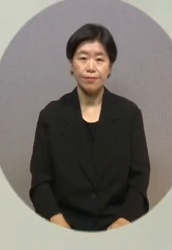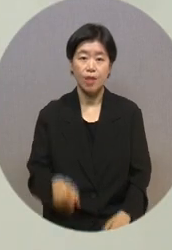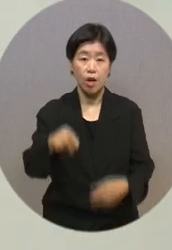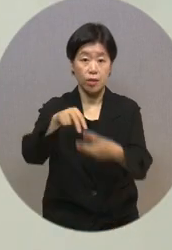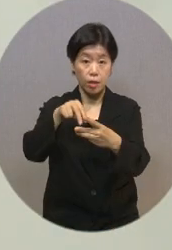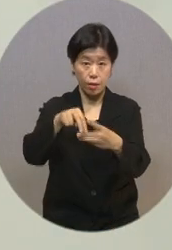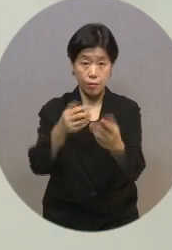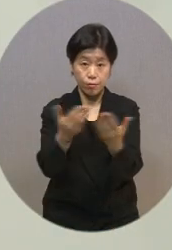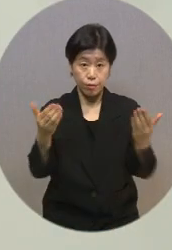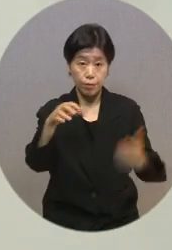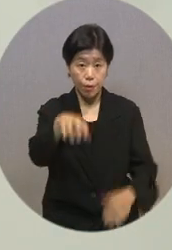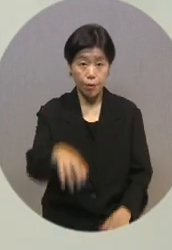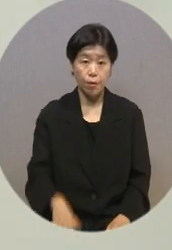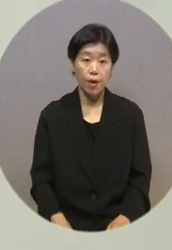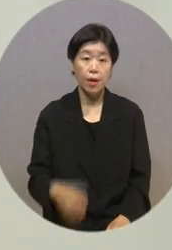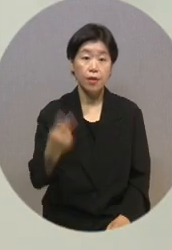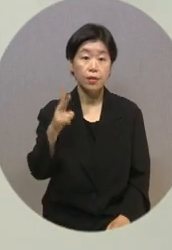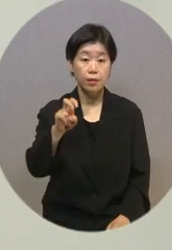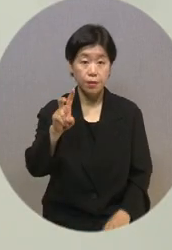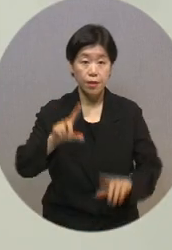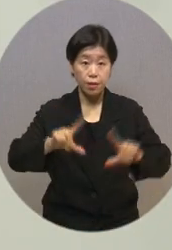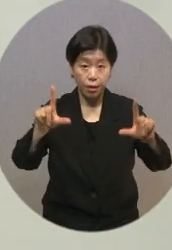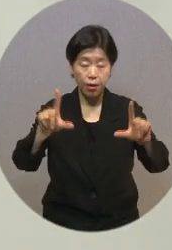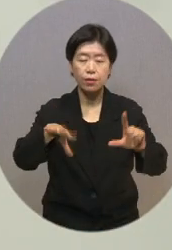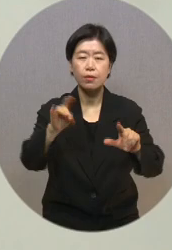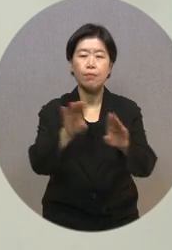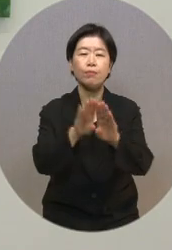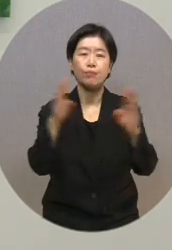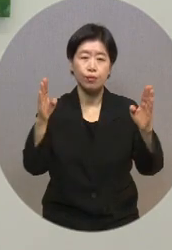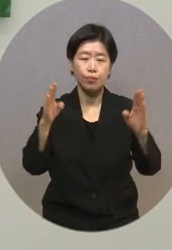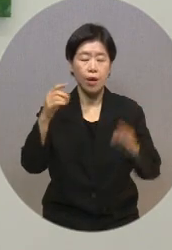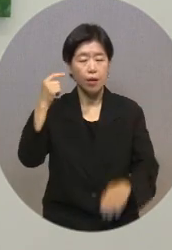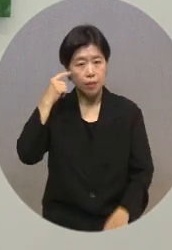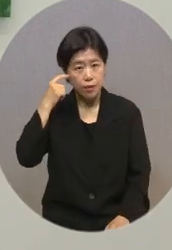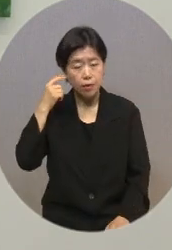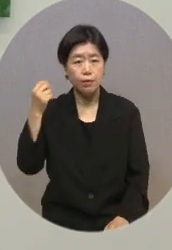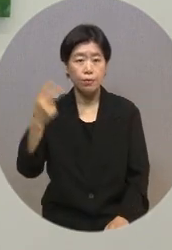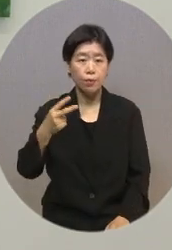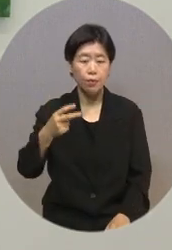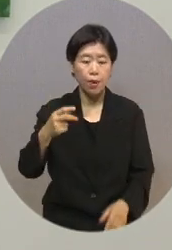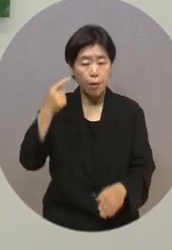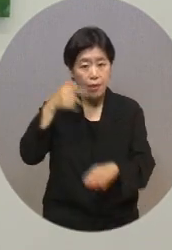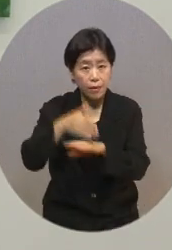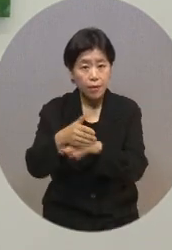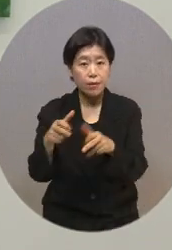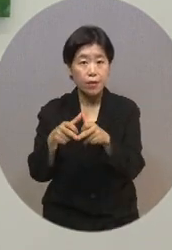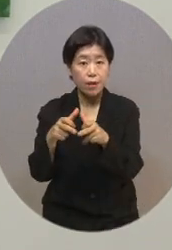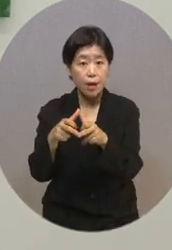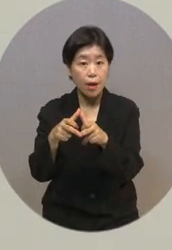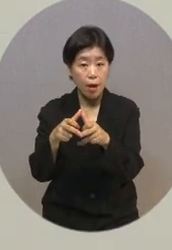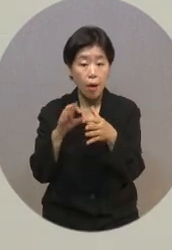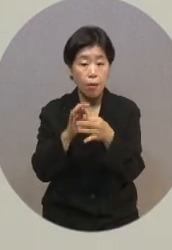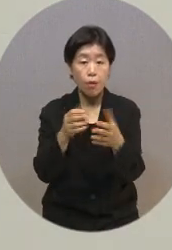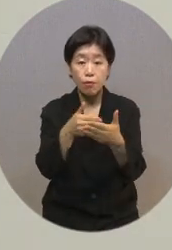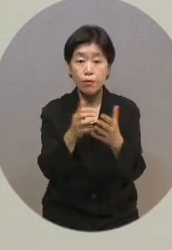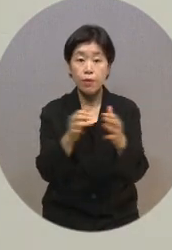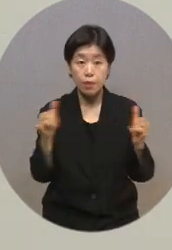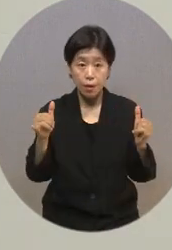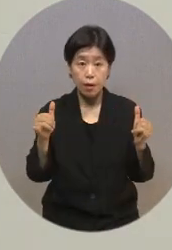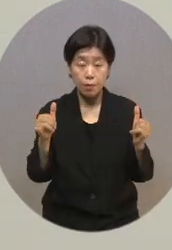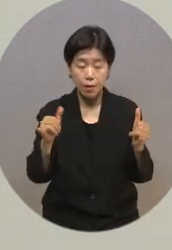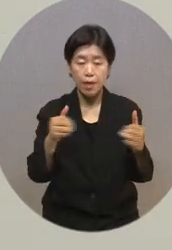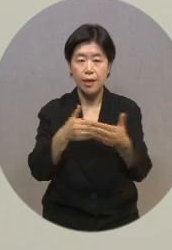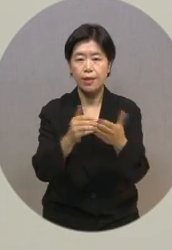국립정신건강센터 갤러리 앱은 2022년에 개관해 정신장애, 발달장애 작가전을 기획하며 정신건강 인식 개선을 위해